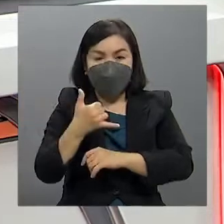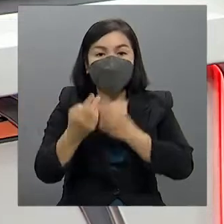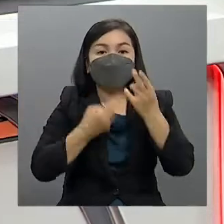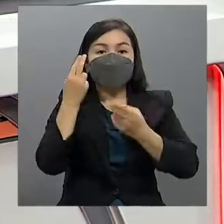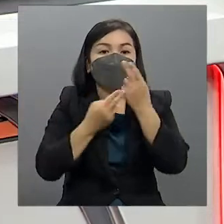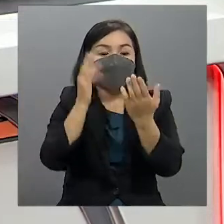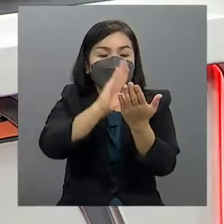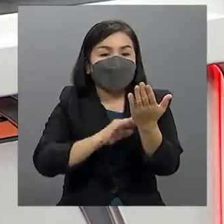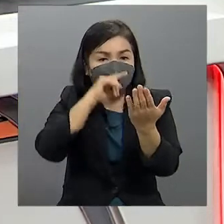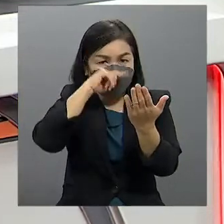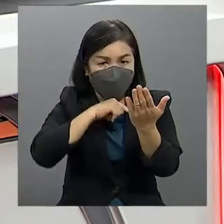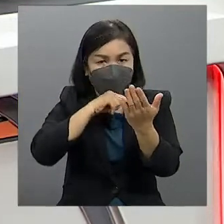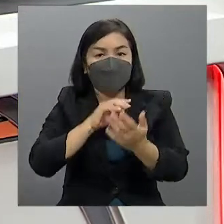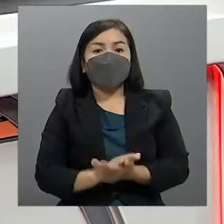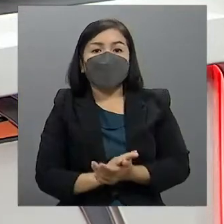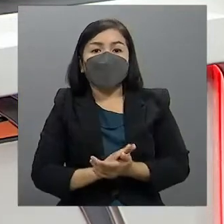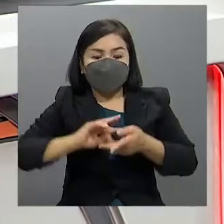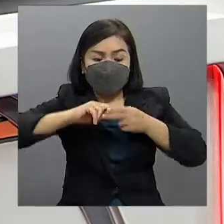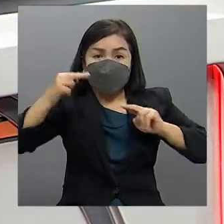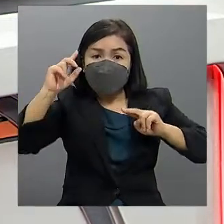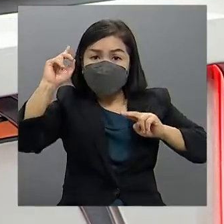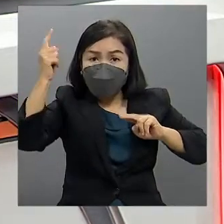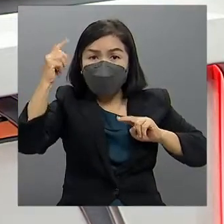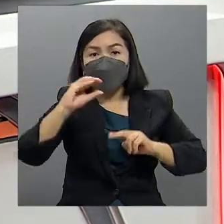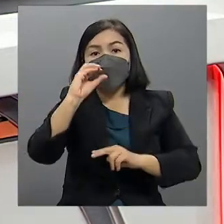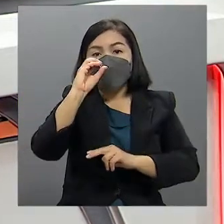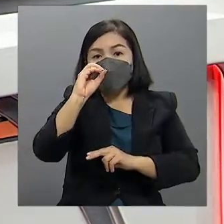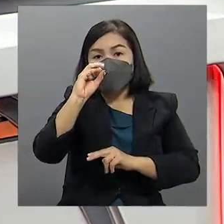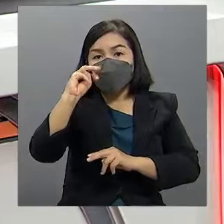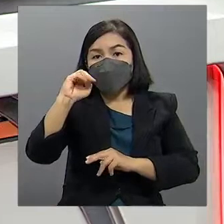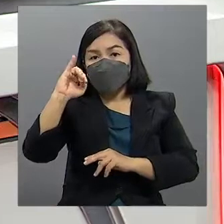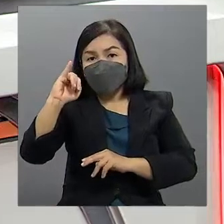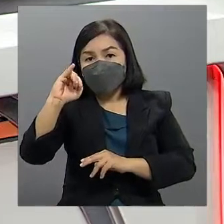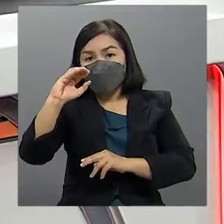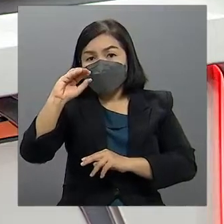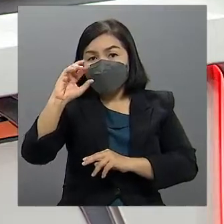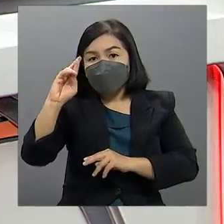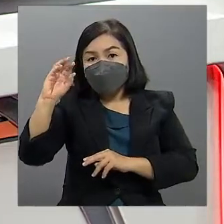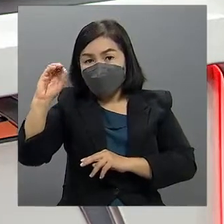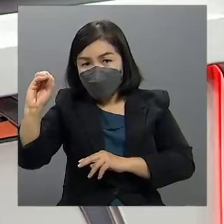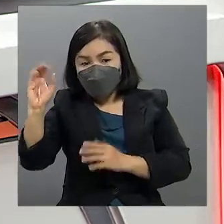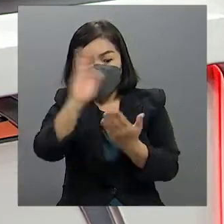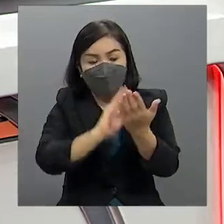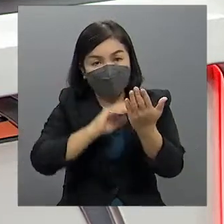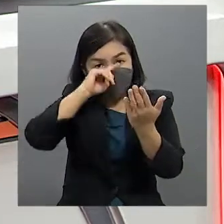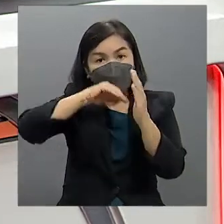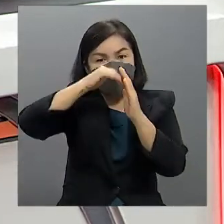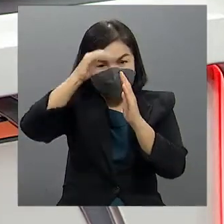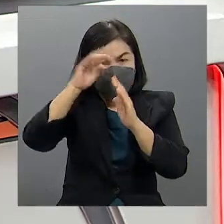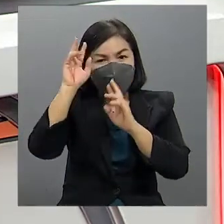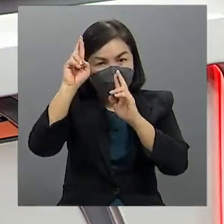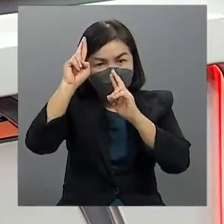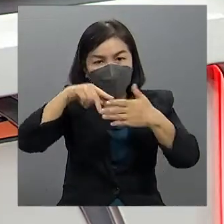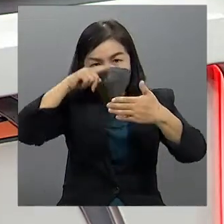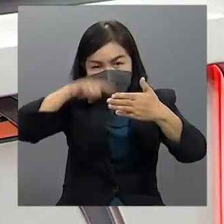พอมีโอมิครอนก็ทำให้ต้องจับตาในพื้นที่ภาคเหนือของไทยค่ะในบริเวณจังหวัดแนวชายแดนก็ต้องเฝ้าระวังเรื่องของการลักล